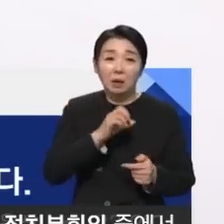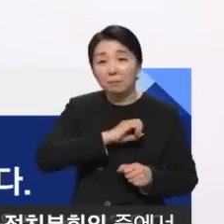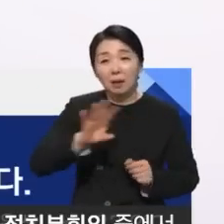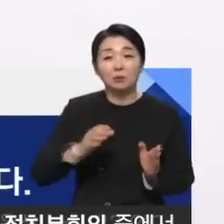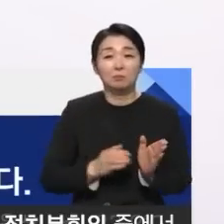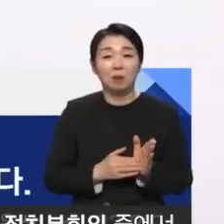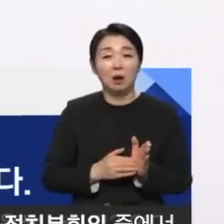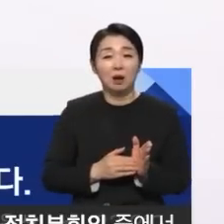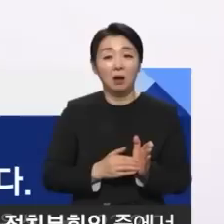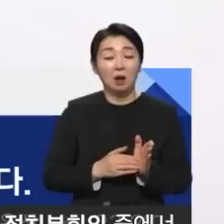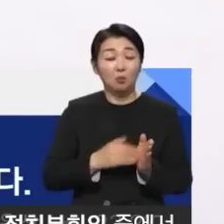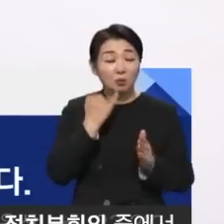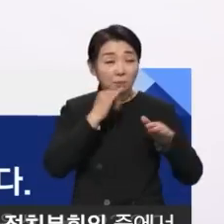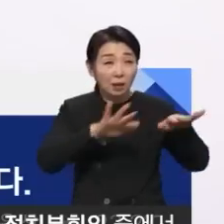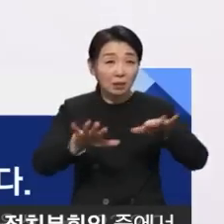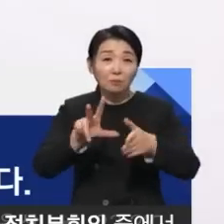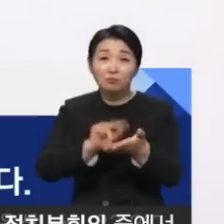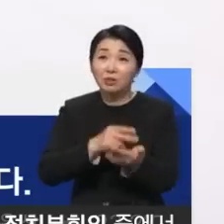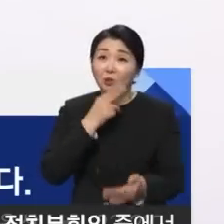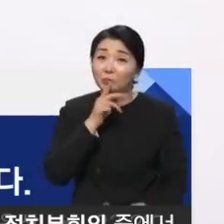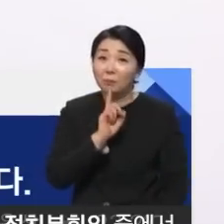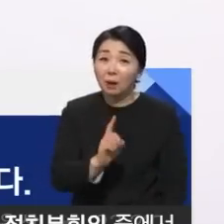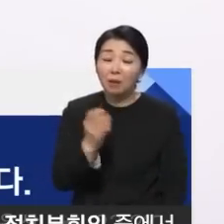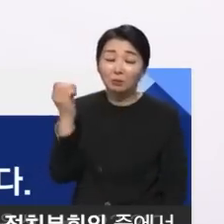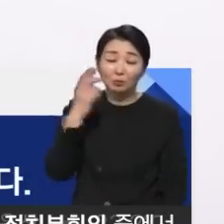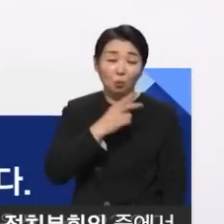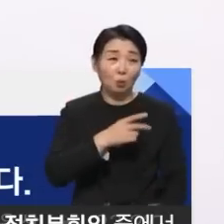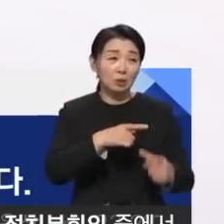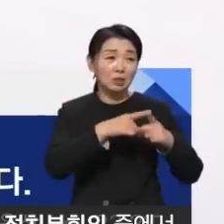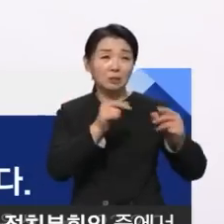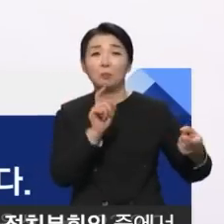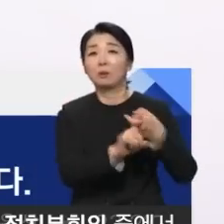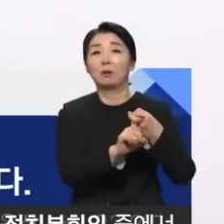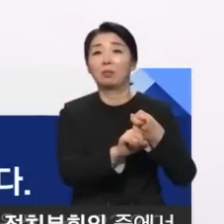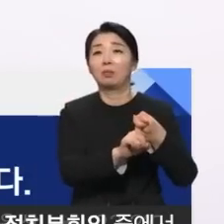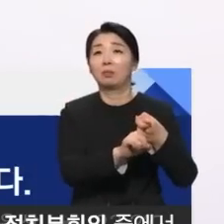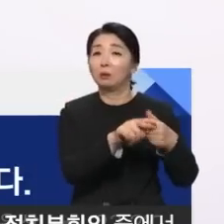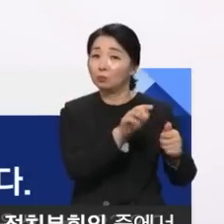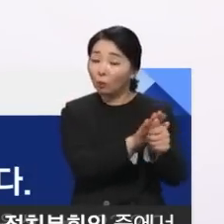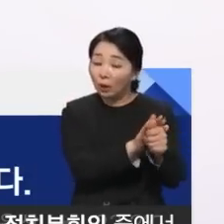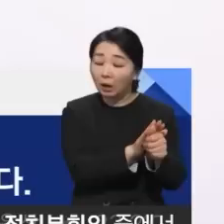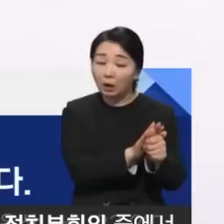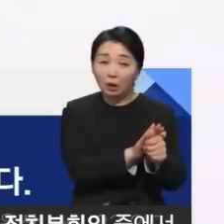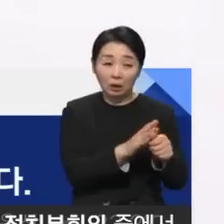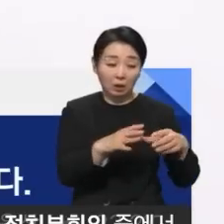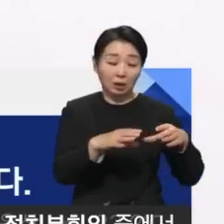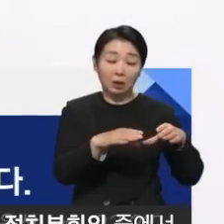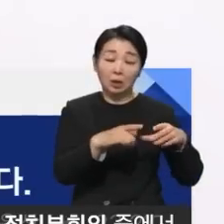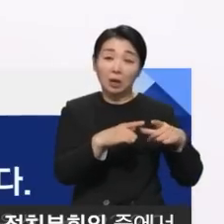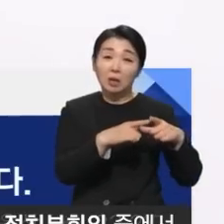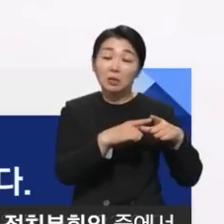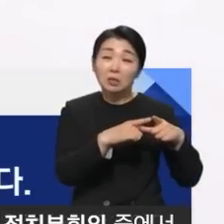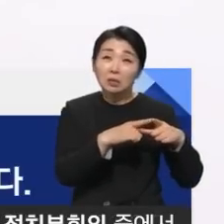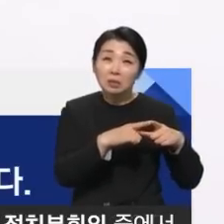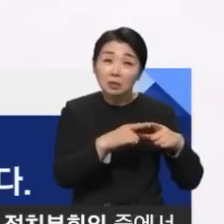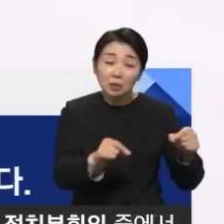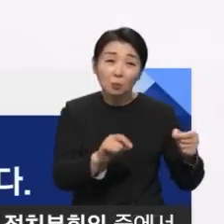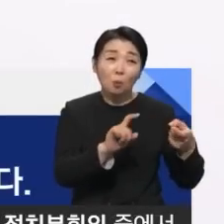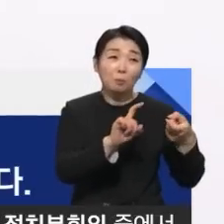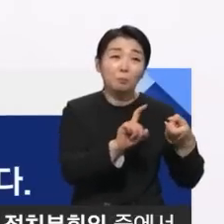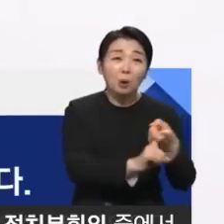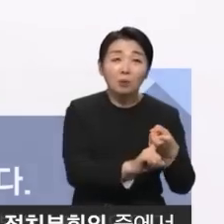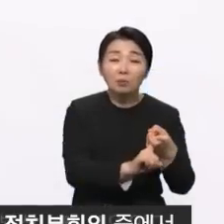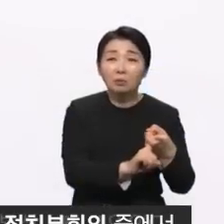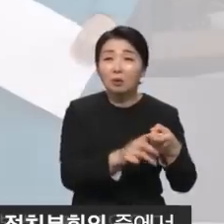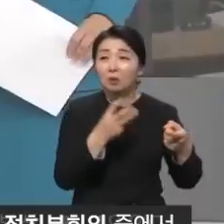해안에 문제가 없었다 이렇게 얘기하면서 또 일본의 역성을 들었습니다. 일본 총리실 서울 출장소 같은